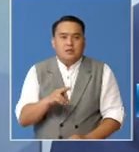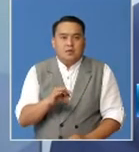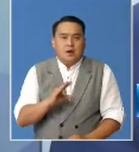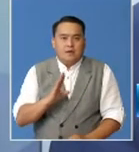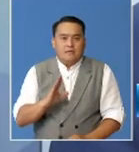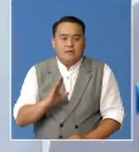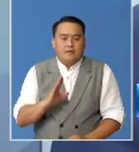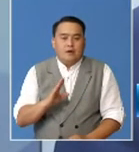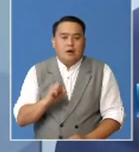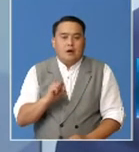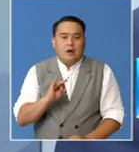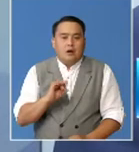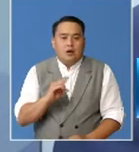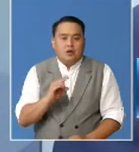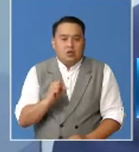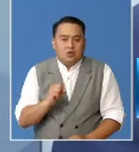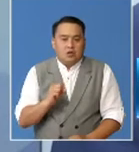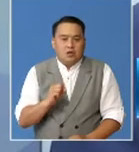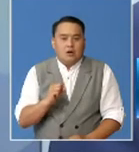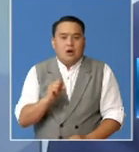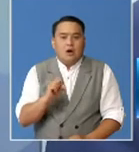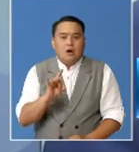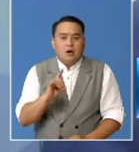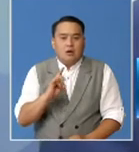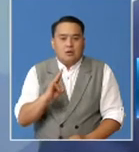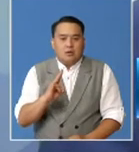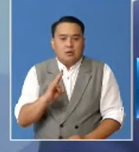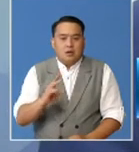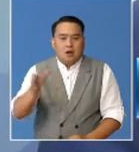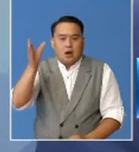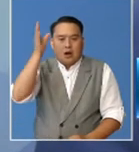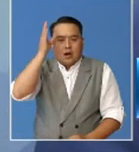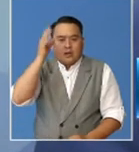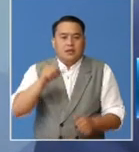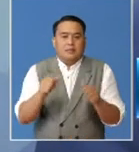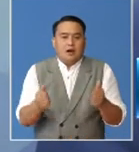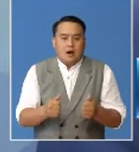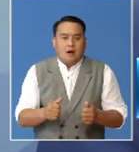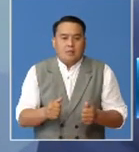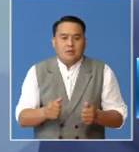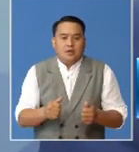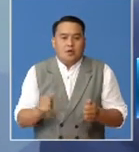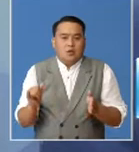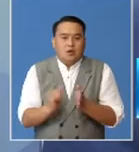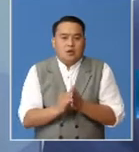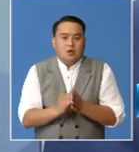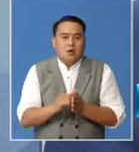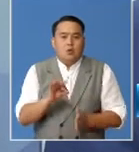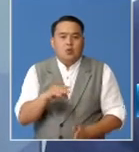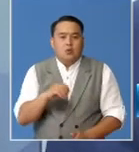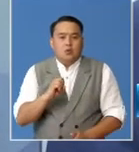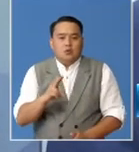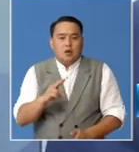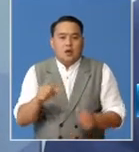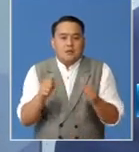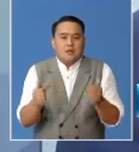Айша Ғалымбаева және де Мұхтар Арын деген академик ағамыз және де Орбұлақ шайқасы